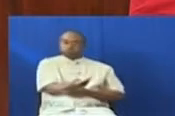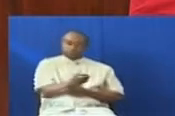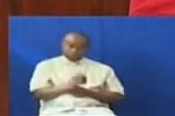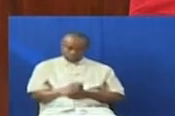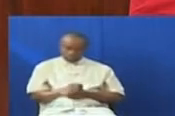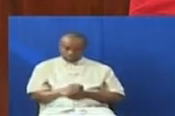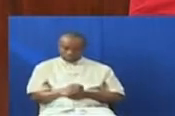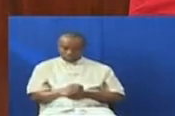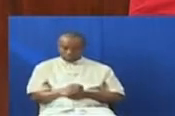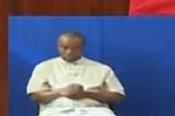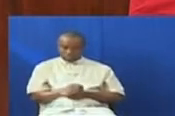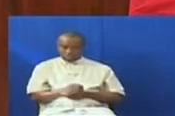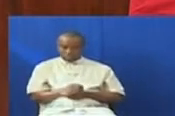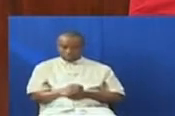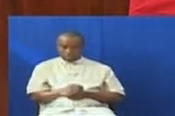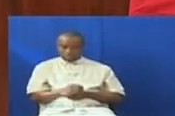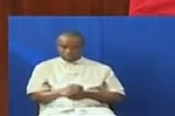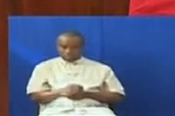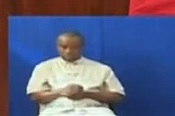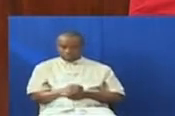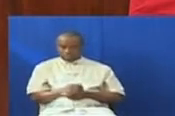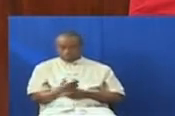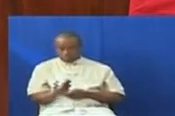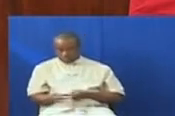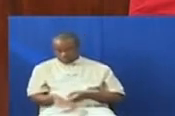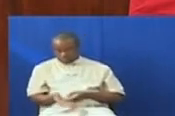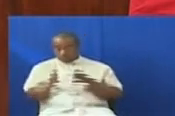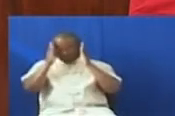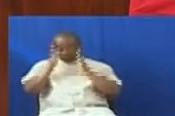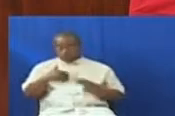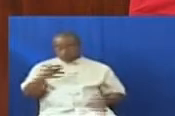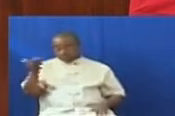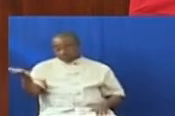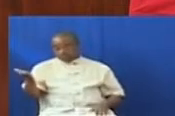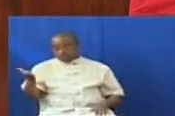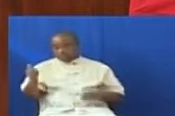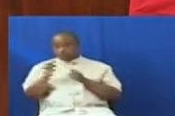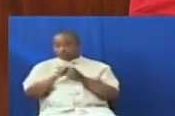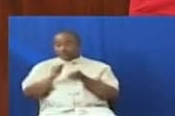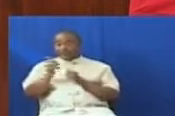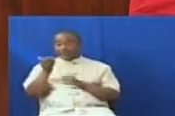Spika, swala jingine nataka nizungumzie